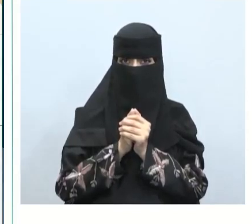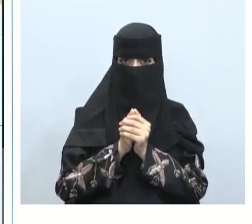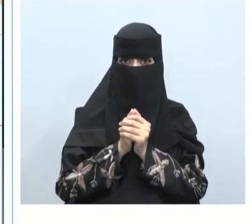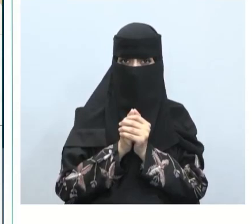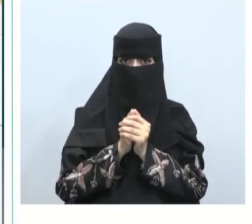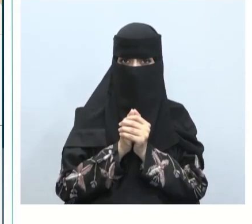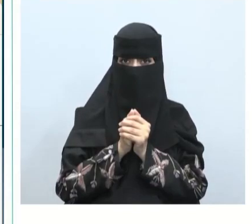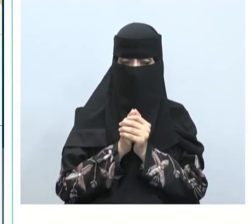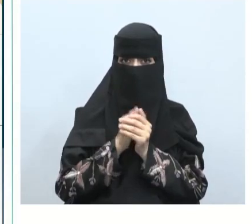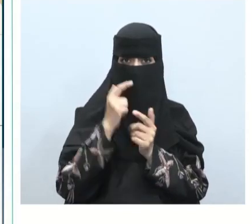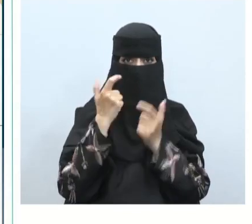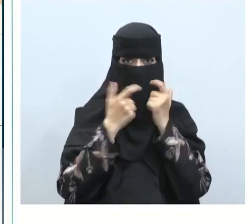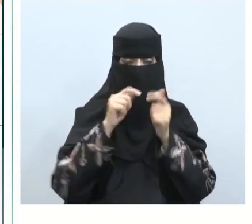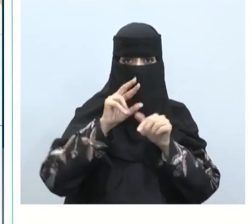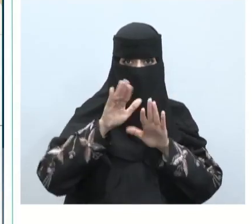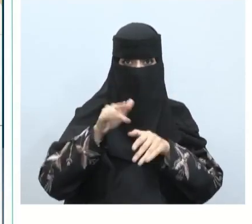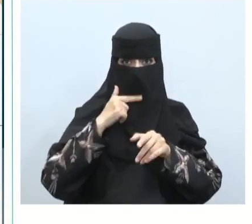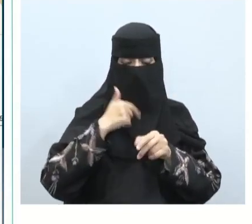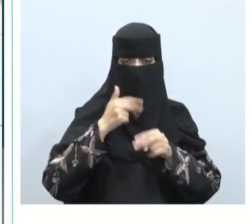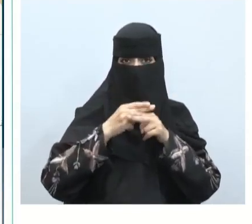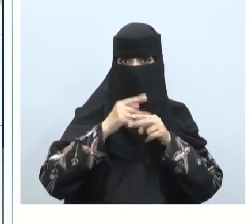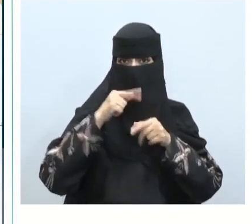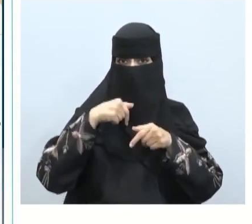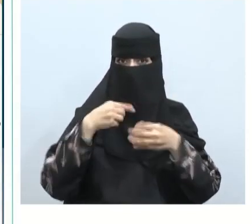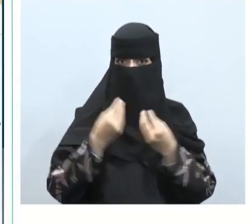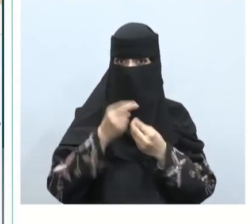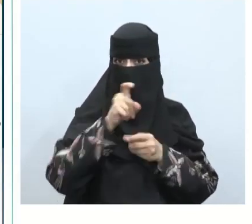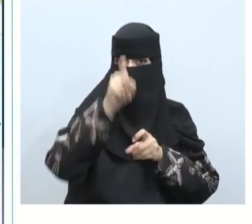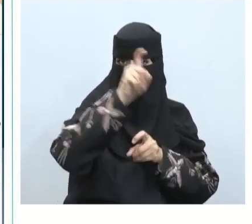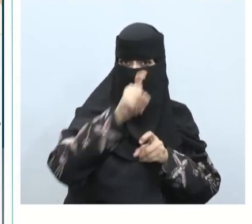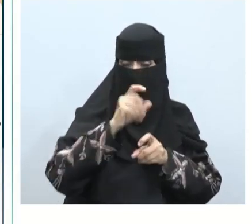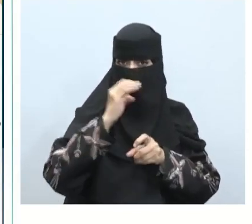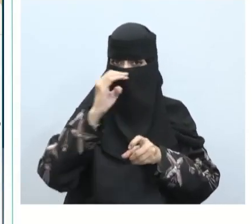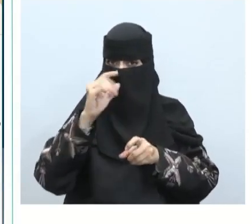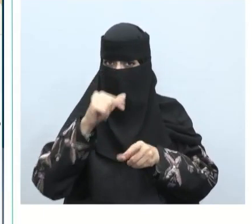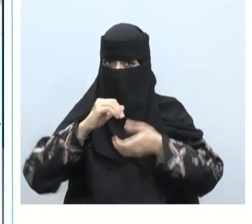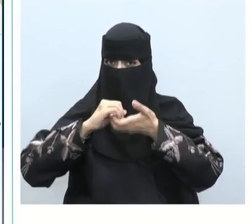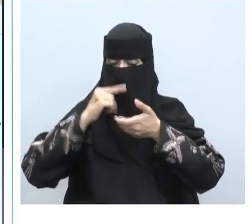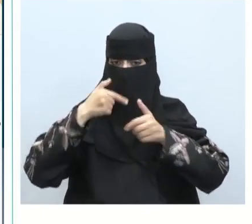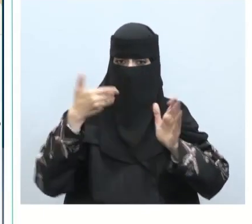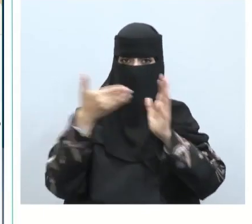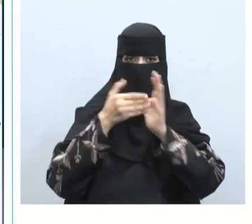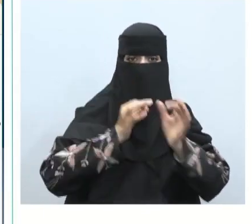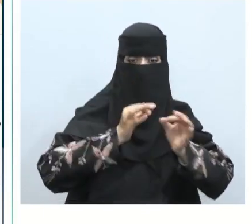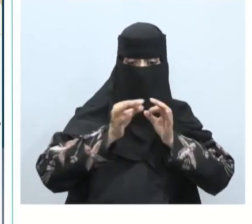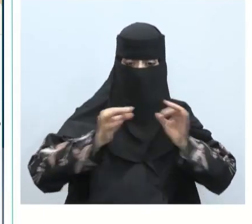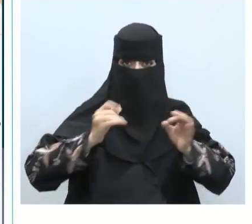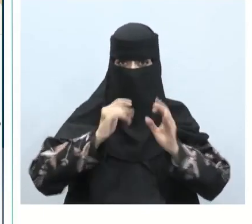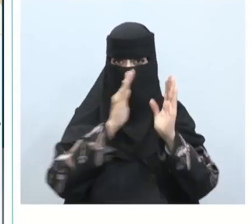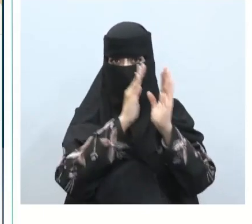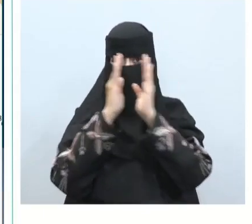المستند لاحظ انها محادثه بينهما يتم السؤال والرد حتى الاتفاق وبالتالي يتم تنسيق